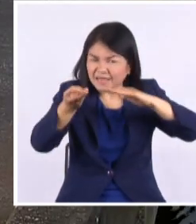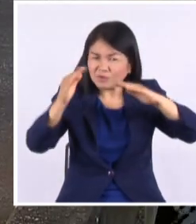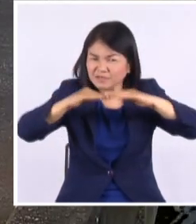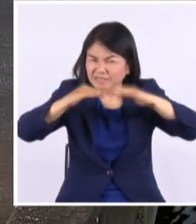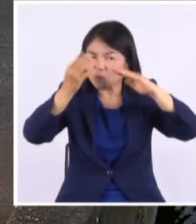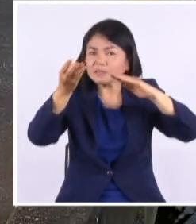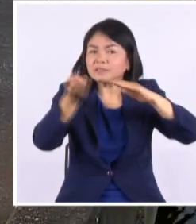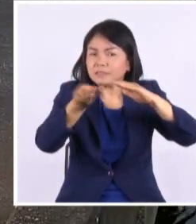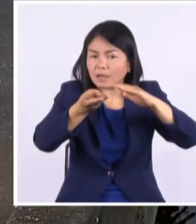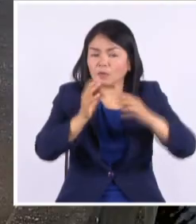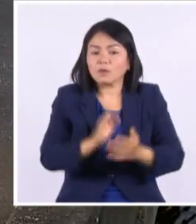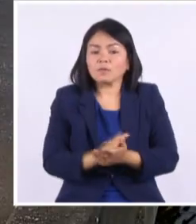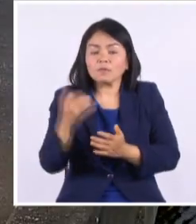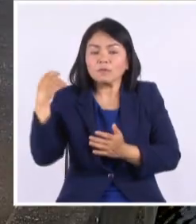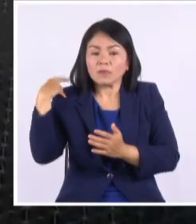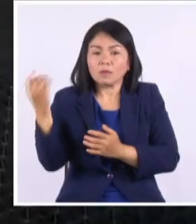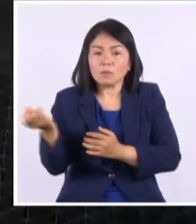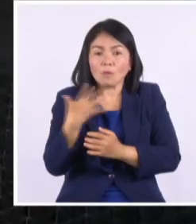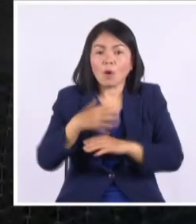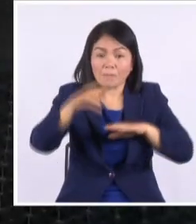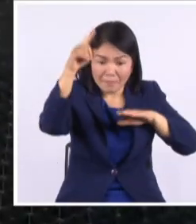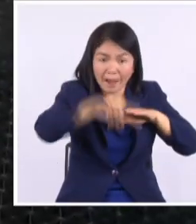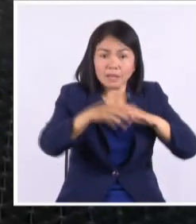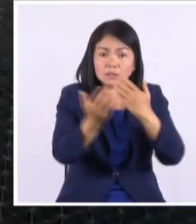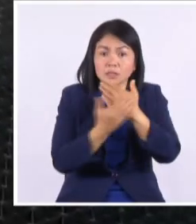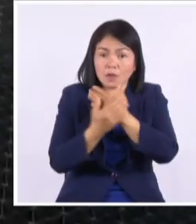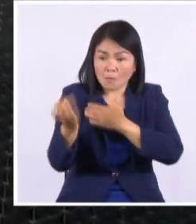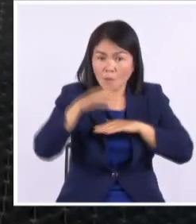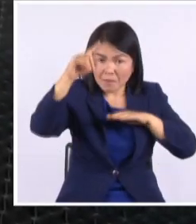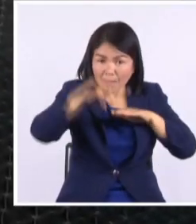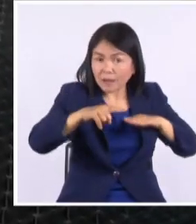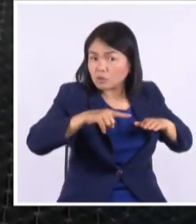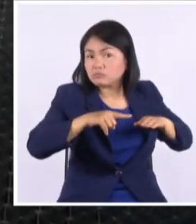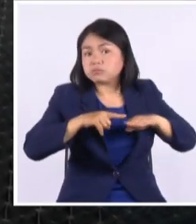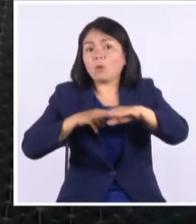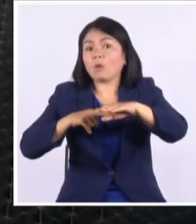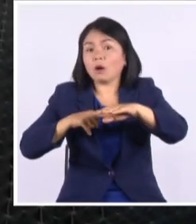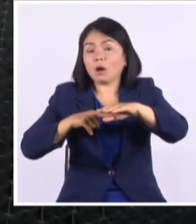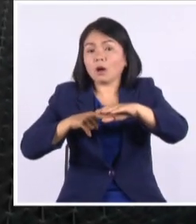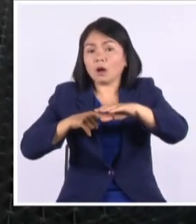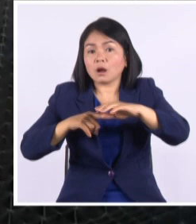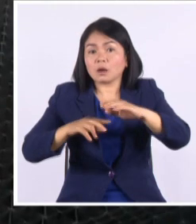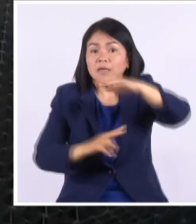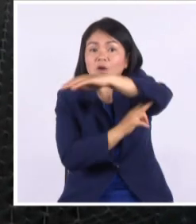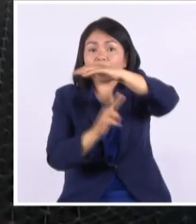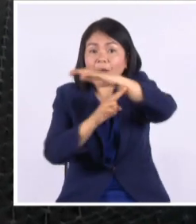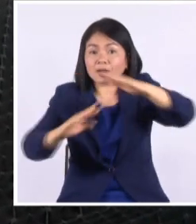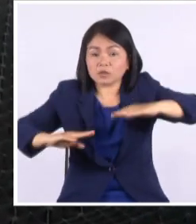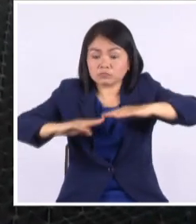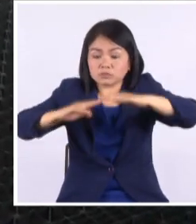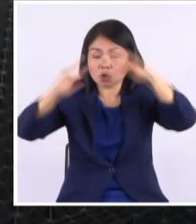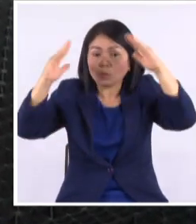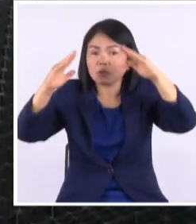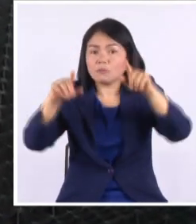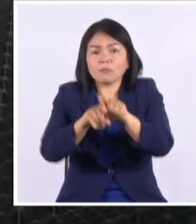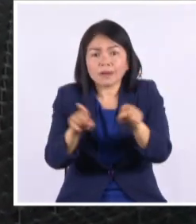รายงานเพิ่มเติมในก็ว่าหลังจากที่รถคันนี้ข้ามสะพานไปแล้วครับก็ไปชนที่กั้นถนนอีกด้านจนพังเหมือนกับอีกฝั่งด้วย